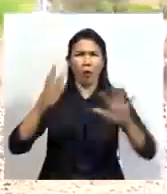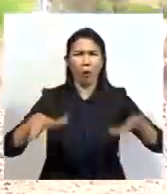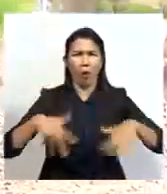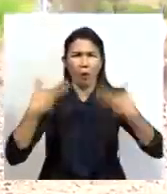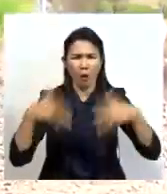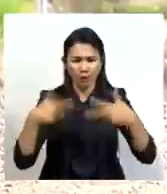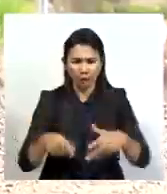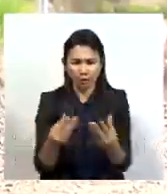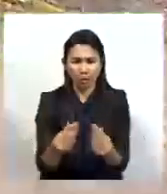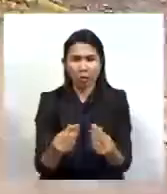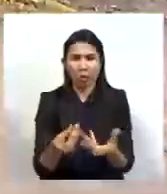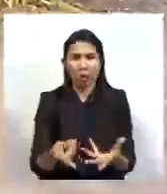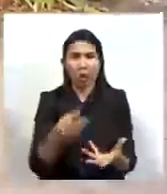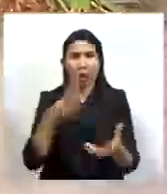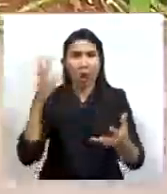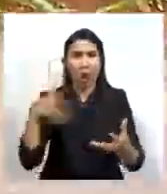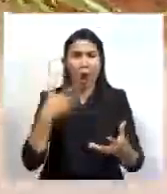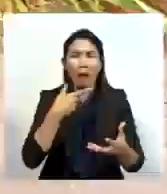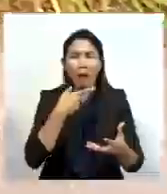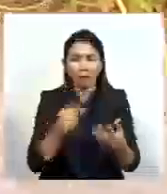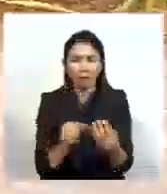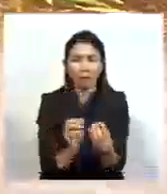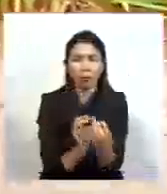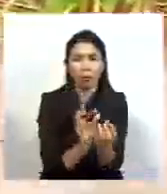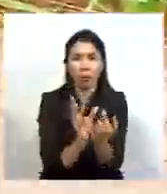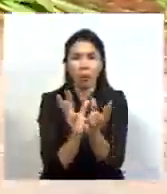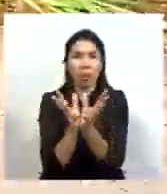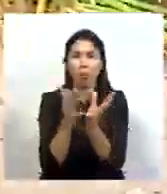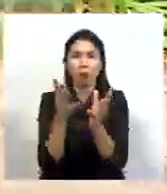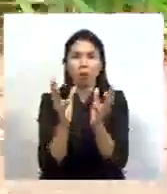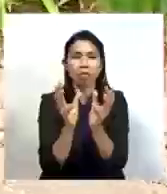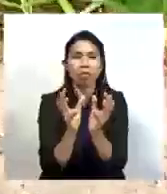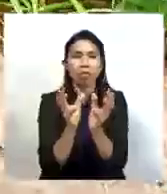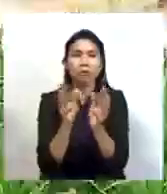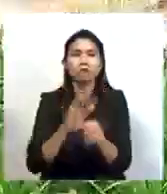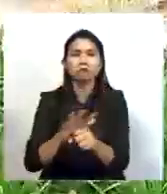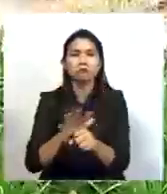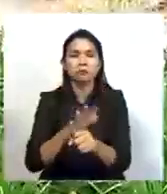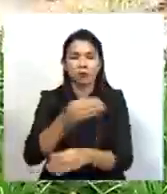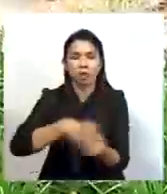ด้วยผักไม่เจริญเติบโตเท่าที่ควรส่งผลให้ผลผลิตลดลงไปด้วยค่ะ